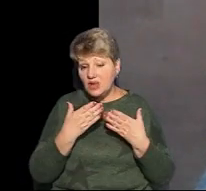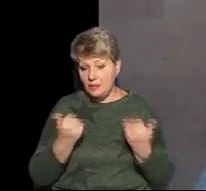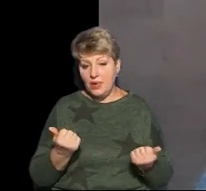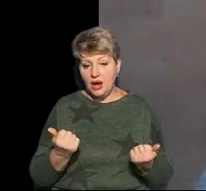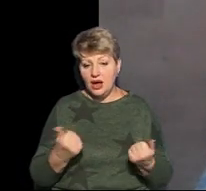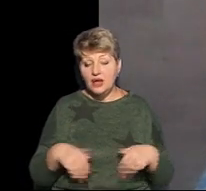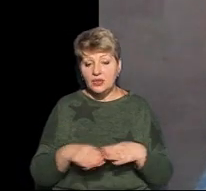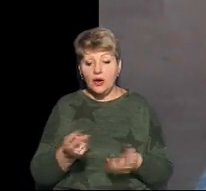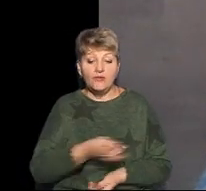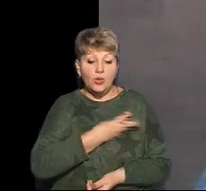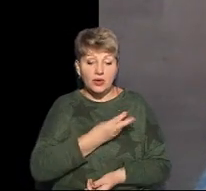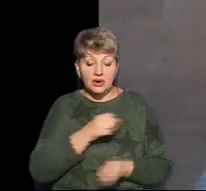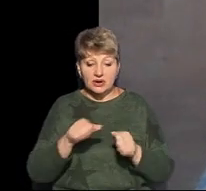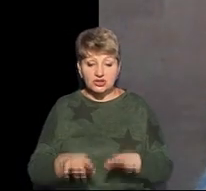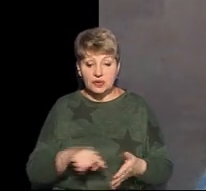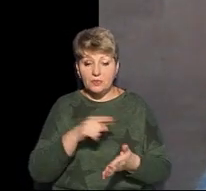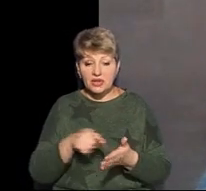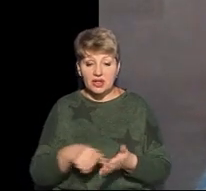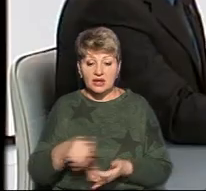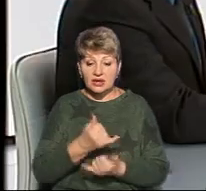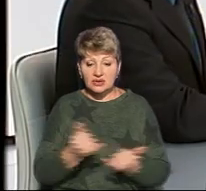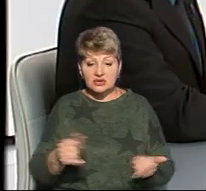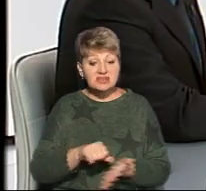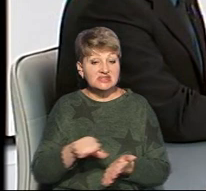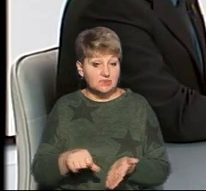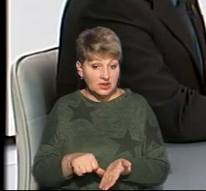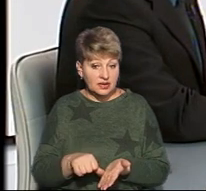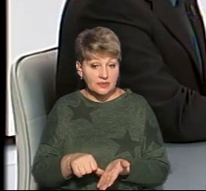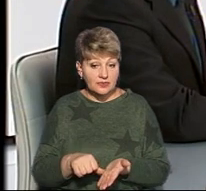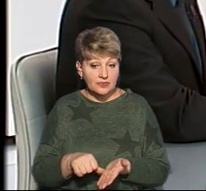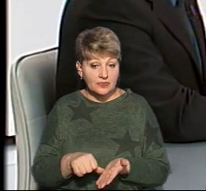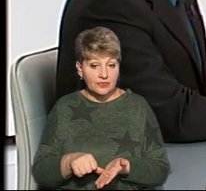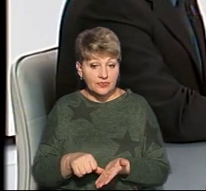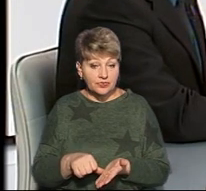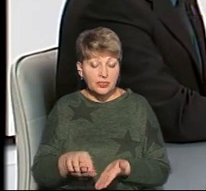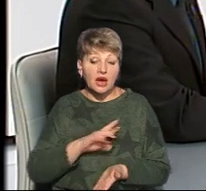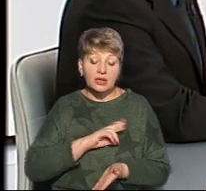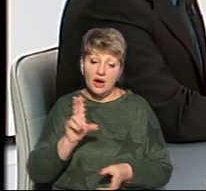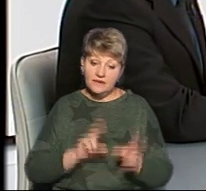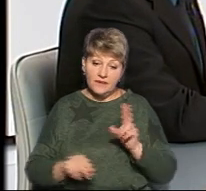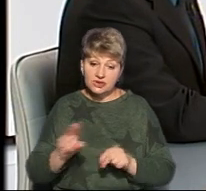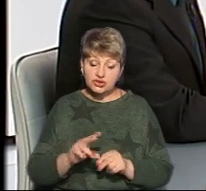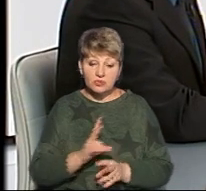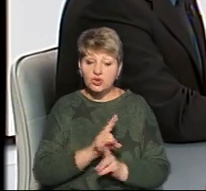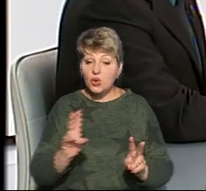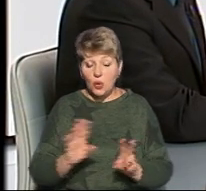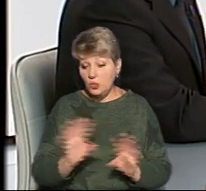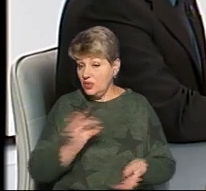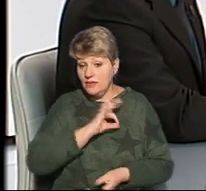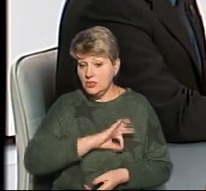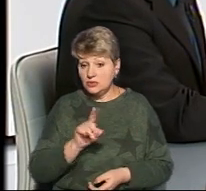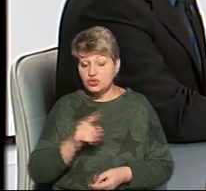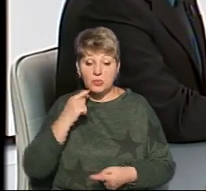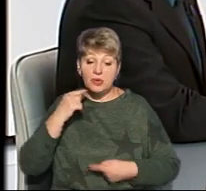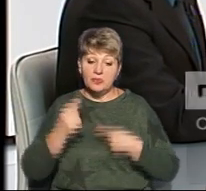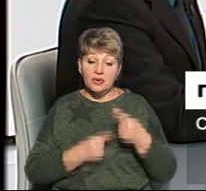мабуть, того бажання все-таки вирішити питання для Сміли. Тому що я вважаю, що нікому не вигідно, щоб постійно